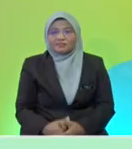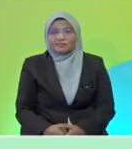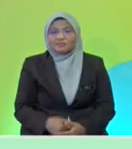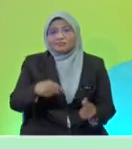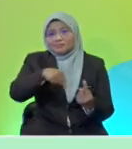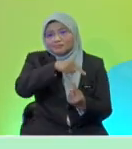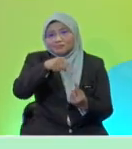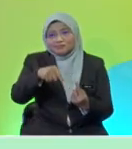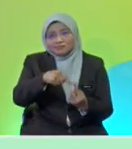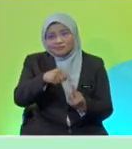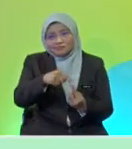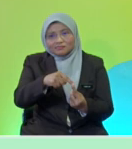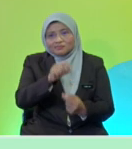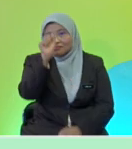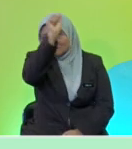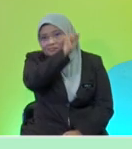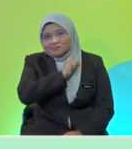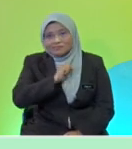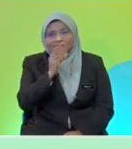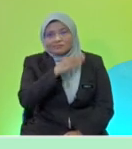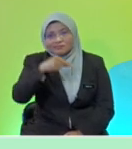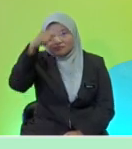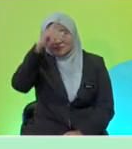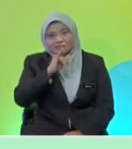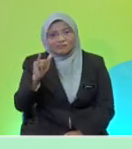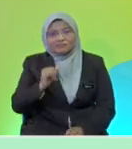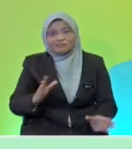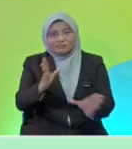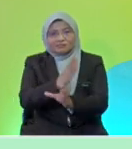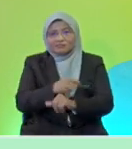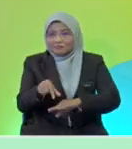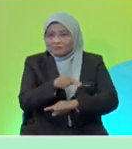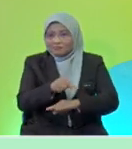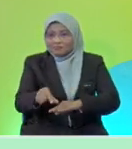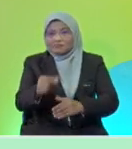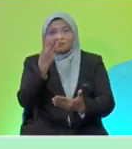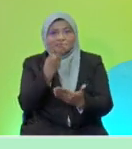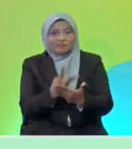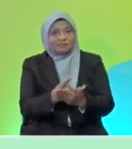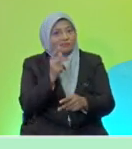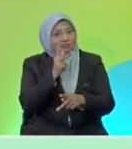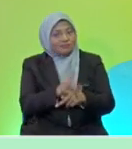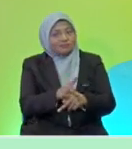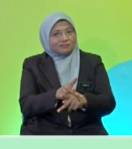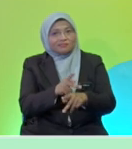Syahrini dan abangnya dapat menggunakan uang simpan number itu di bank hm